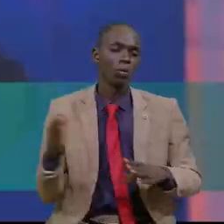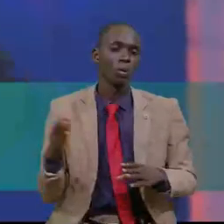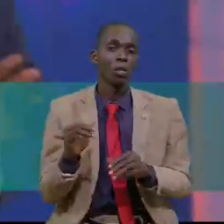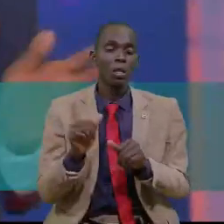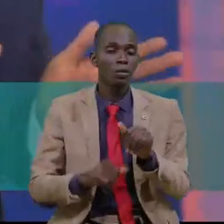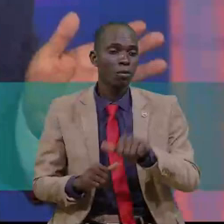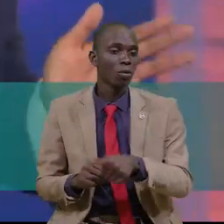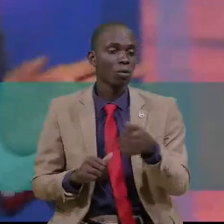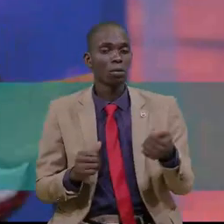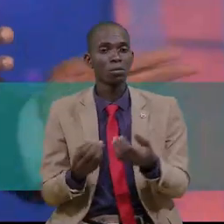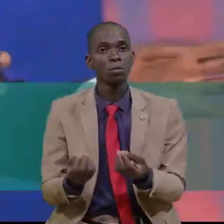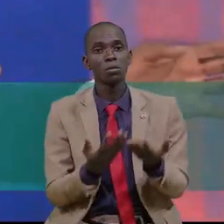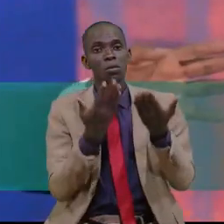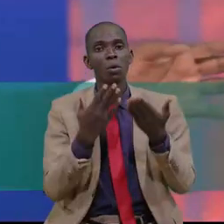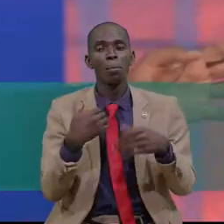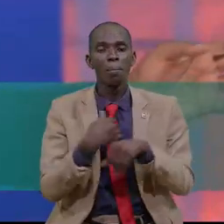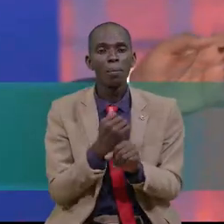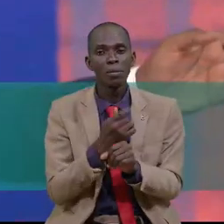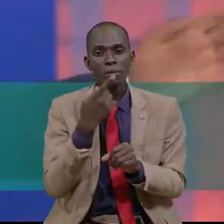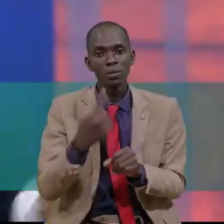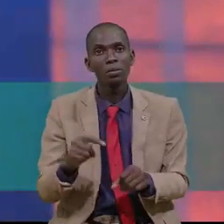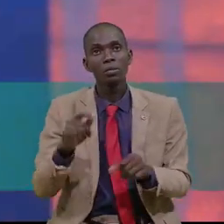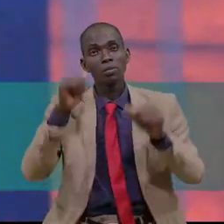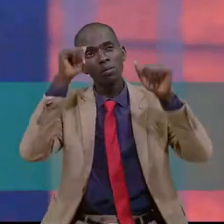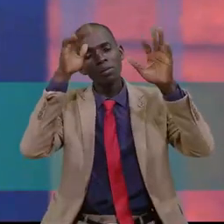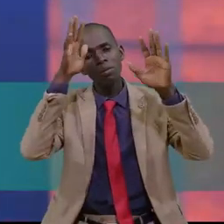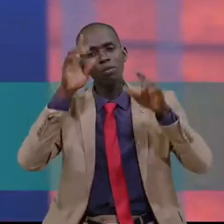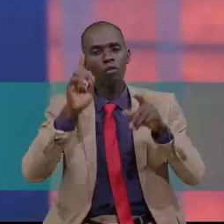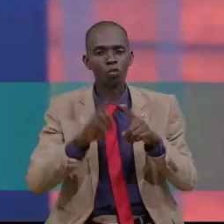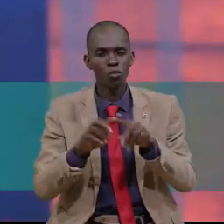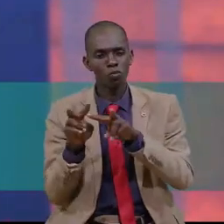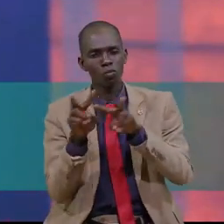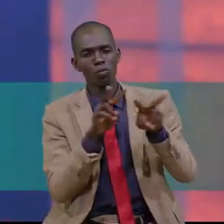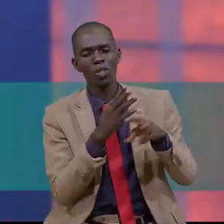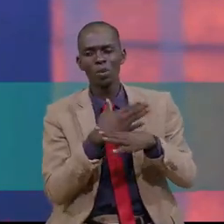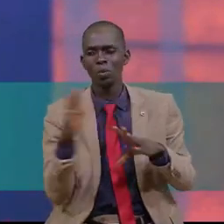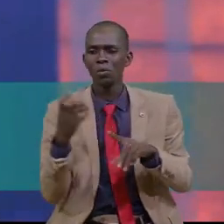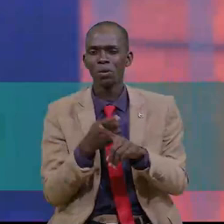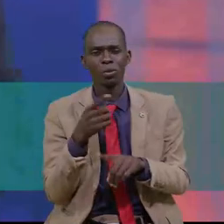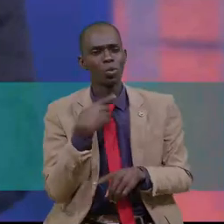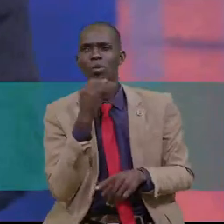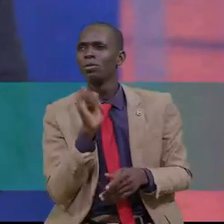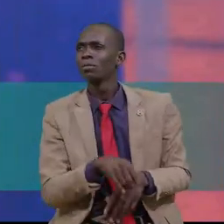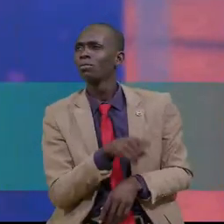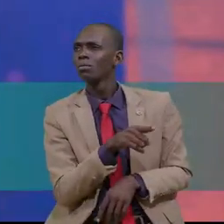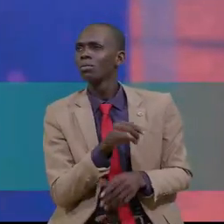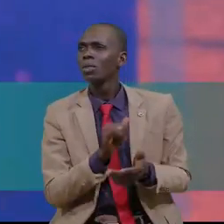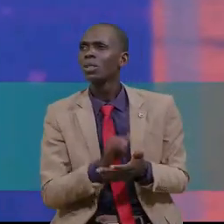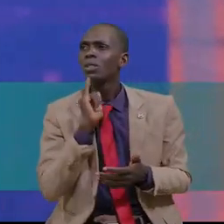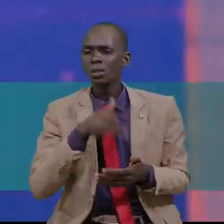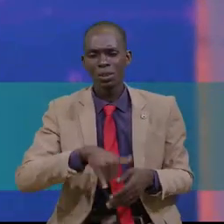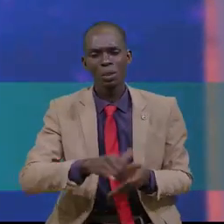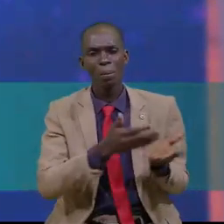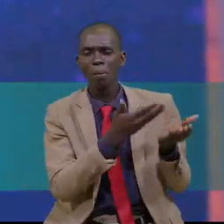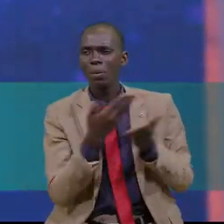vous disqualifie. Tout autre sacrifice amène le Père à détourner les regards de vous. Ah, qui est cet homme-là qui est